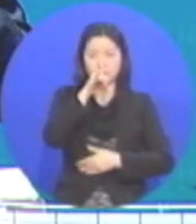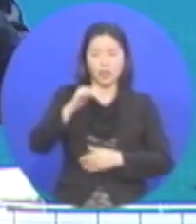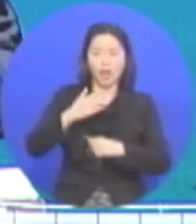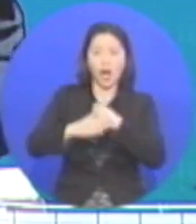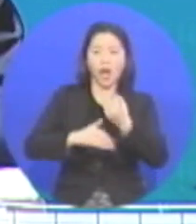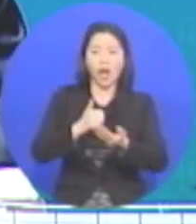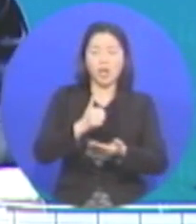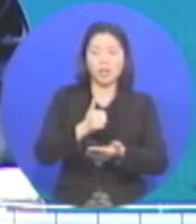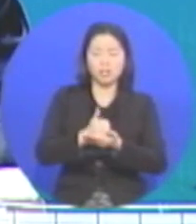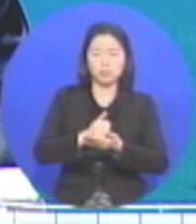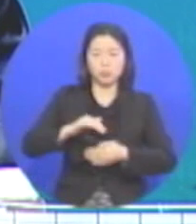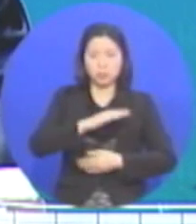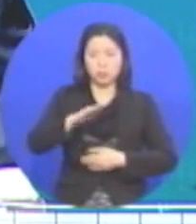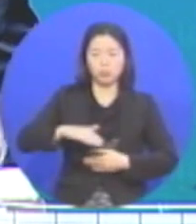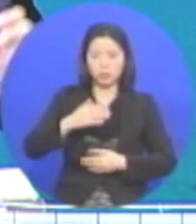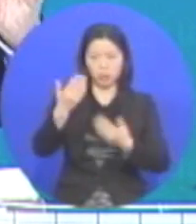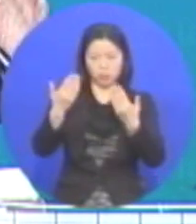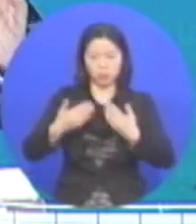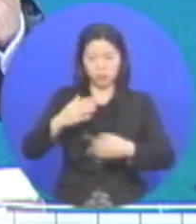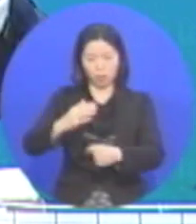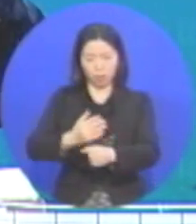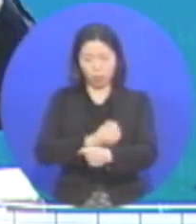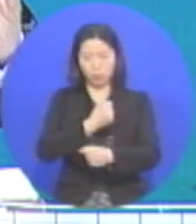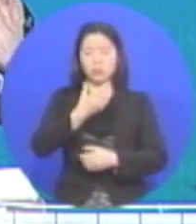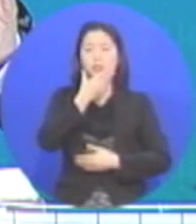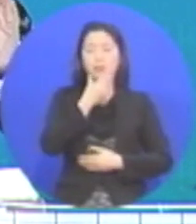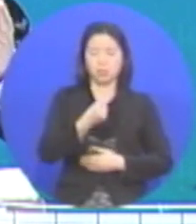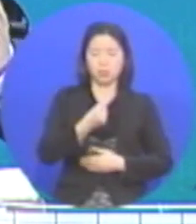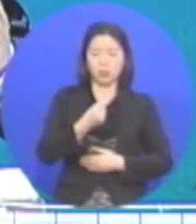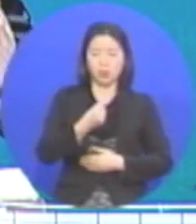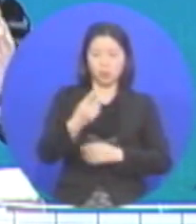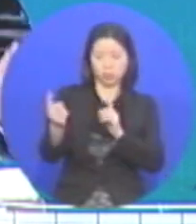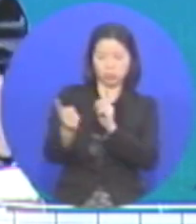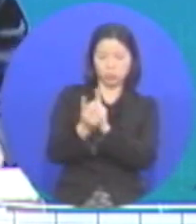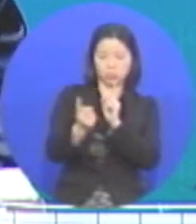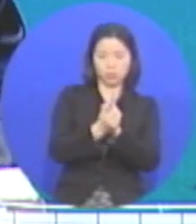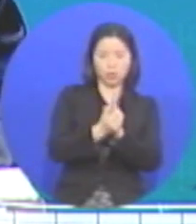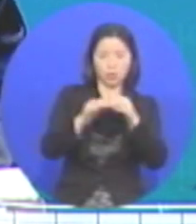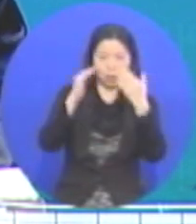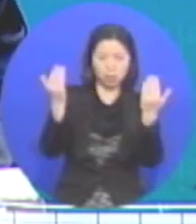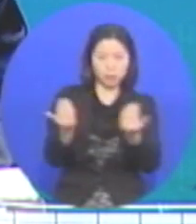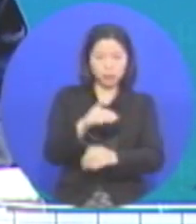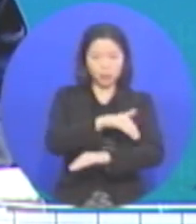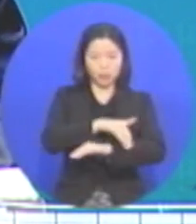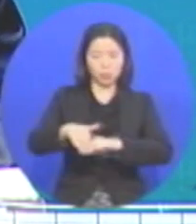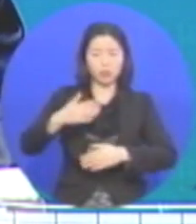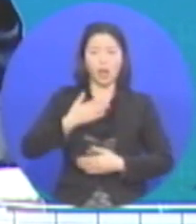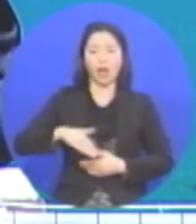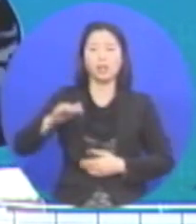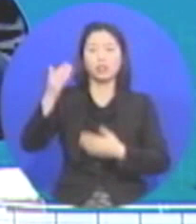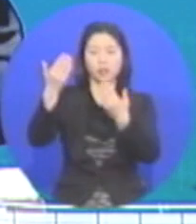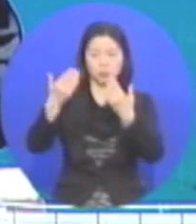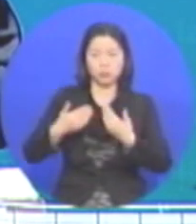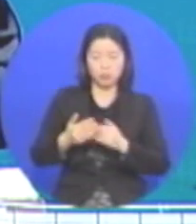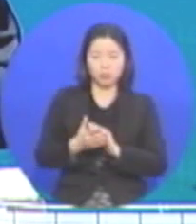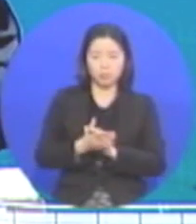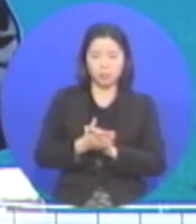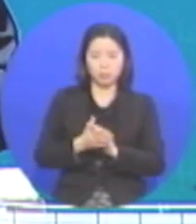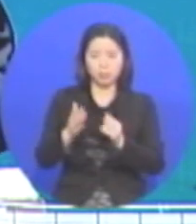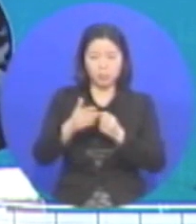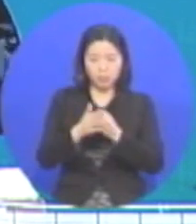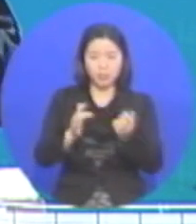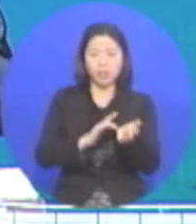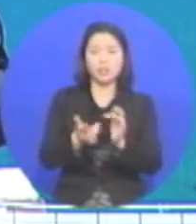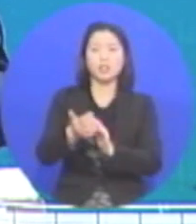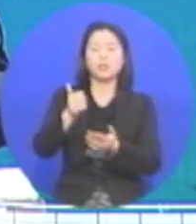주실 엄청난 축복해요 우리에게 부딪치는 모든 일에 대한 하나님의 계획을 알게 하세요 그래서 예수님께서도